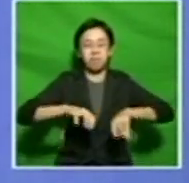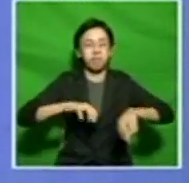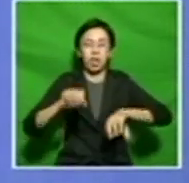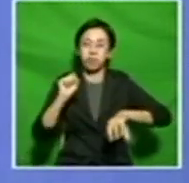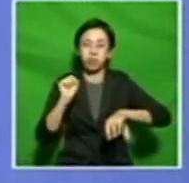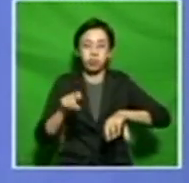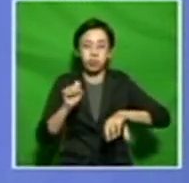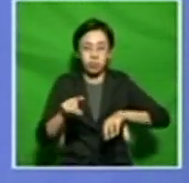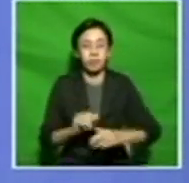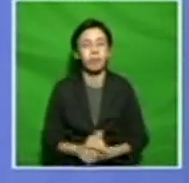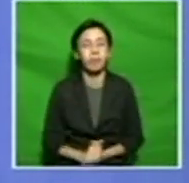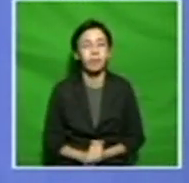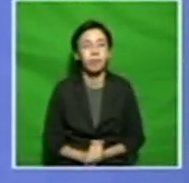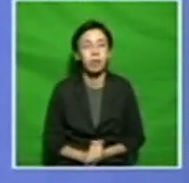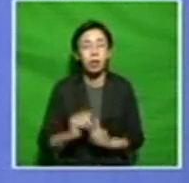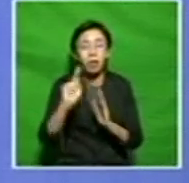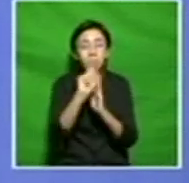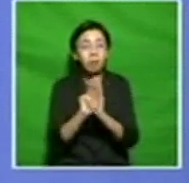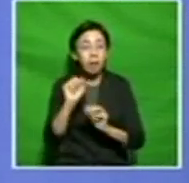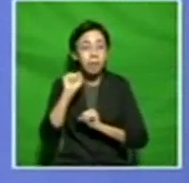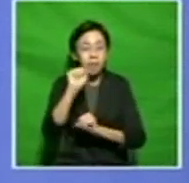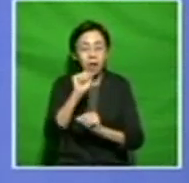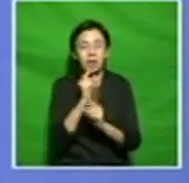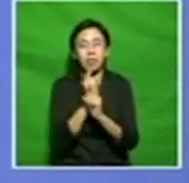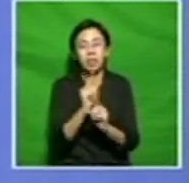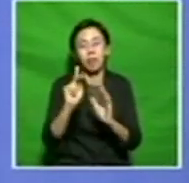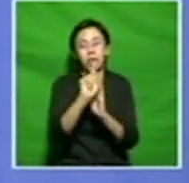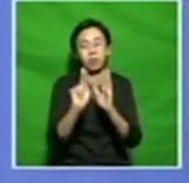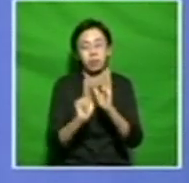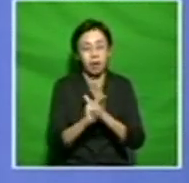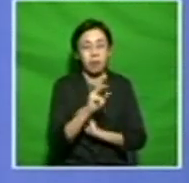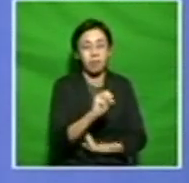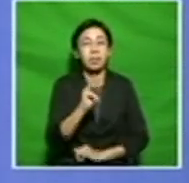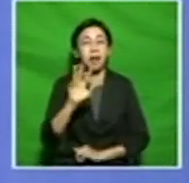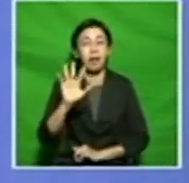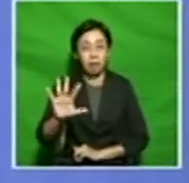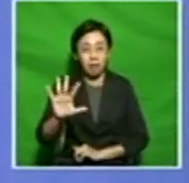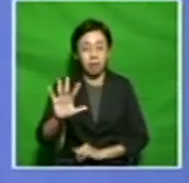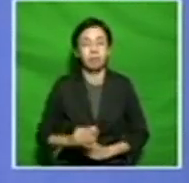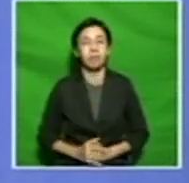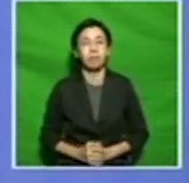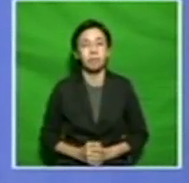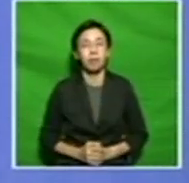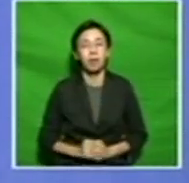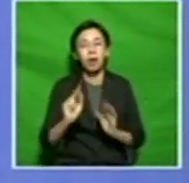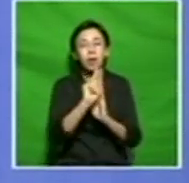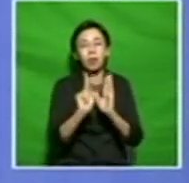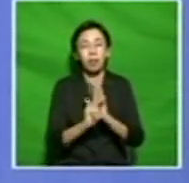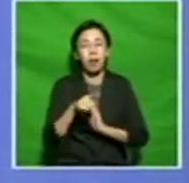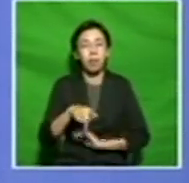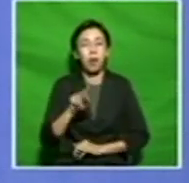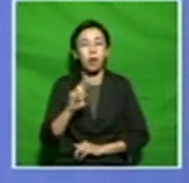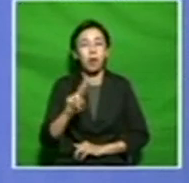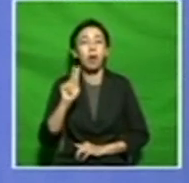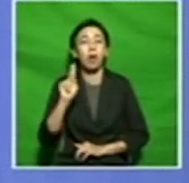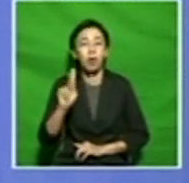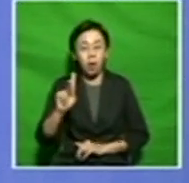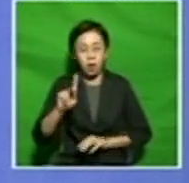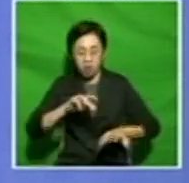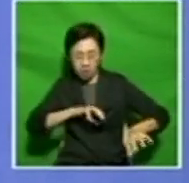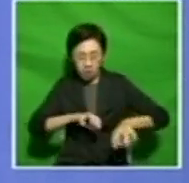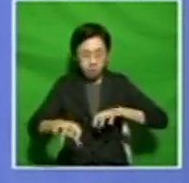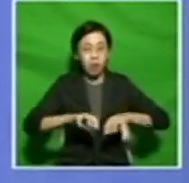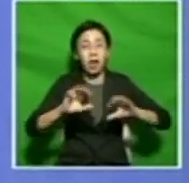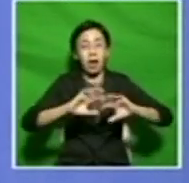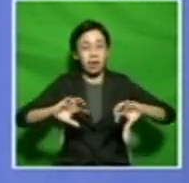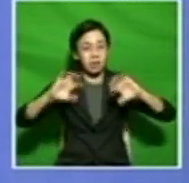การประกาศครั้งนี้เป็นการประกาศโดยอาศัยอำนาจตามความในมาตรา5แห่งพระราชกำหนดการบริหารราช